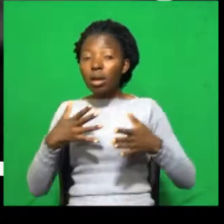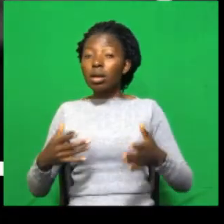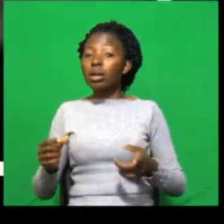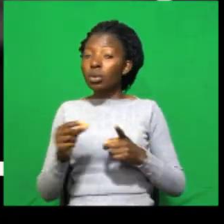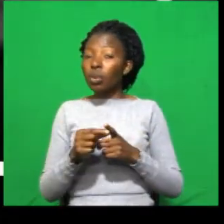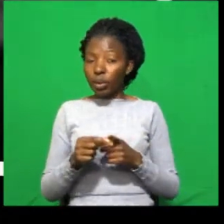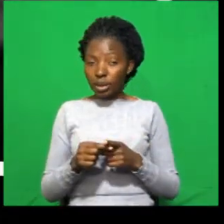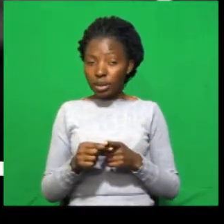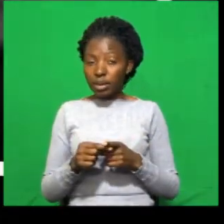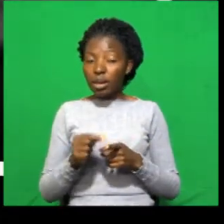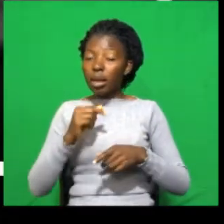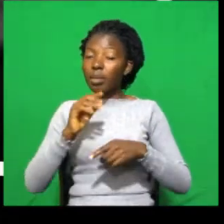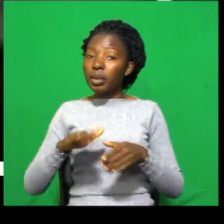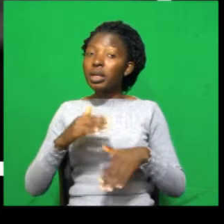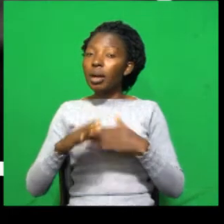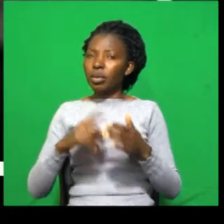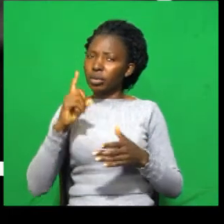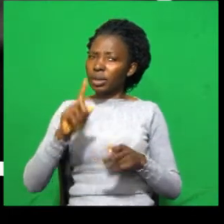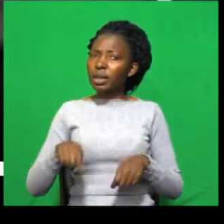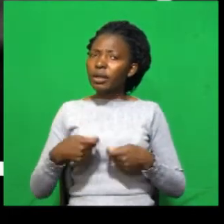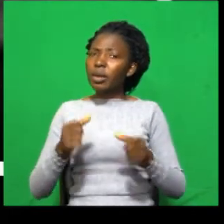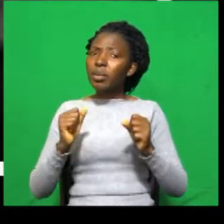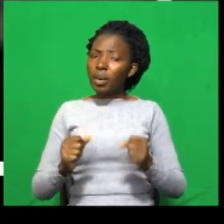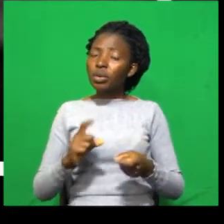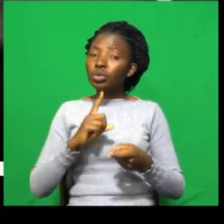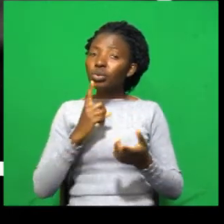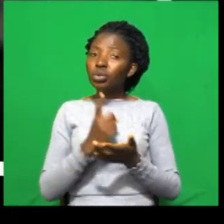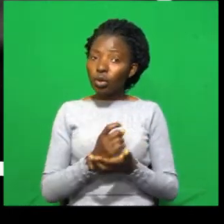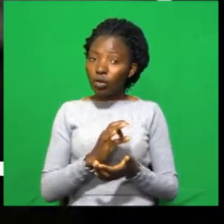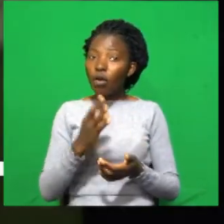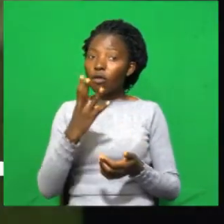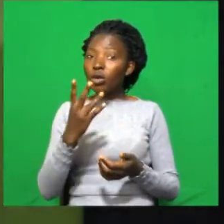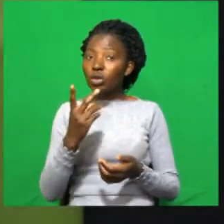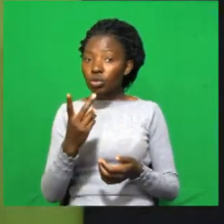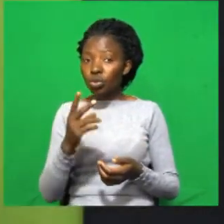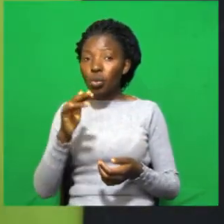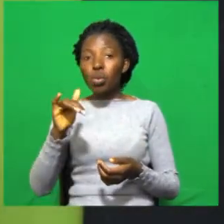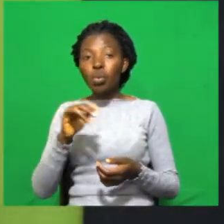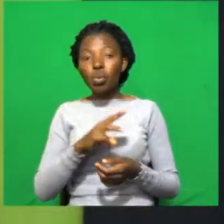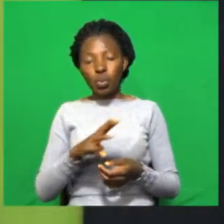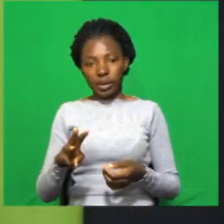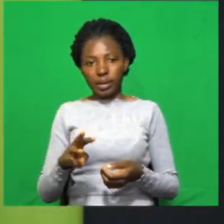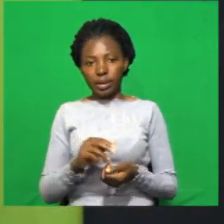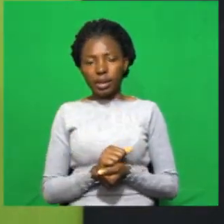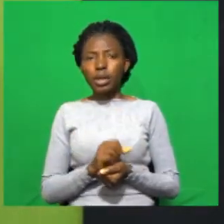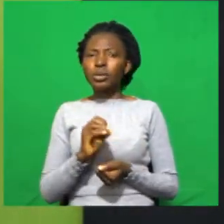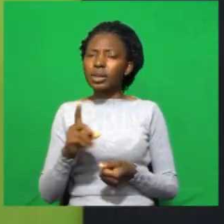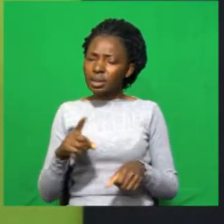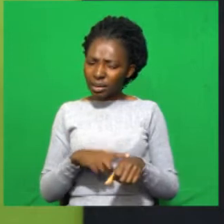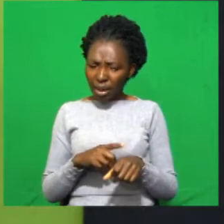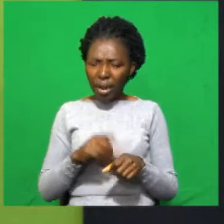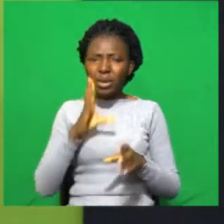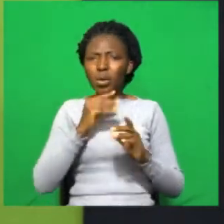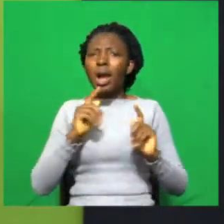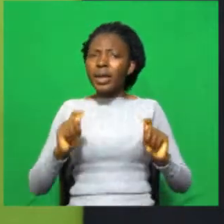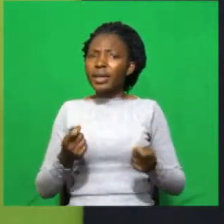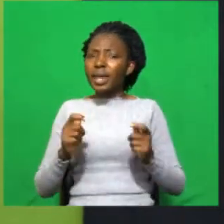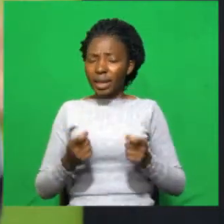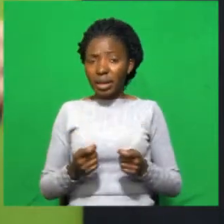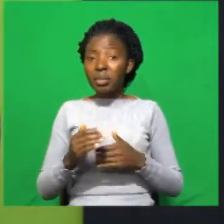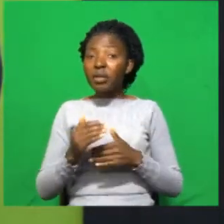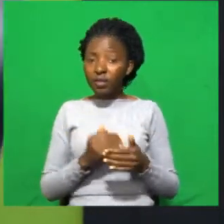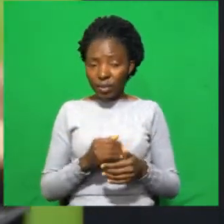makuru nezvokumura, chikapiwa simba kuti chizviite mwedzi na42. Muri kuona here kuti nguva iri kuramba ichitaurwa pakasiyana